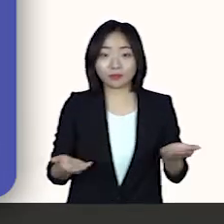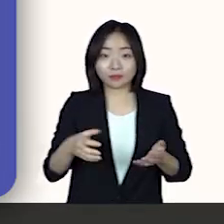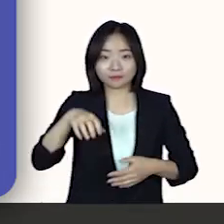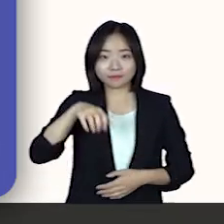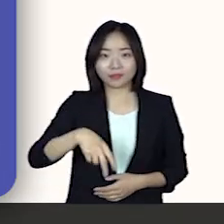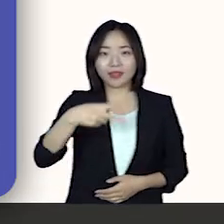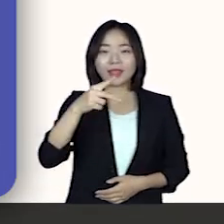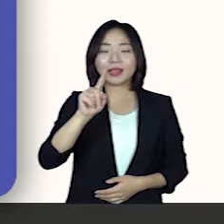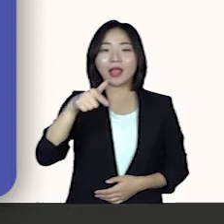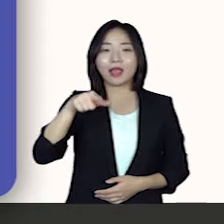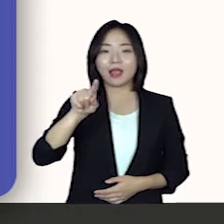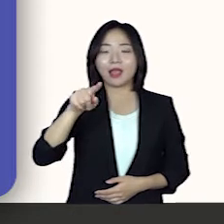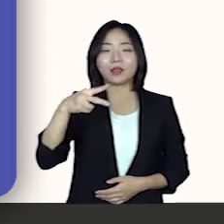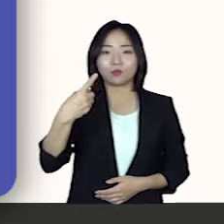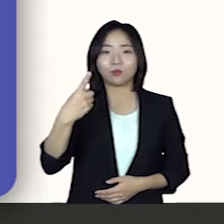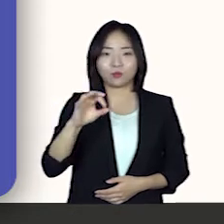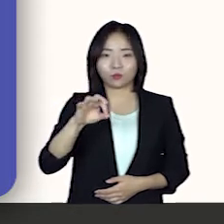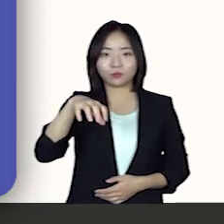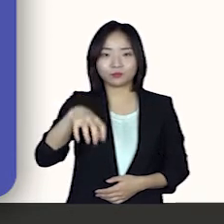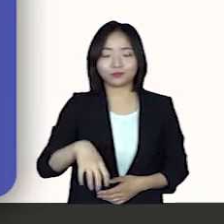천안시 동남구 다가동입니다.